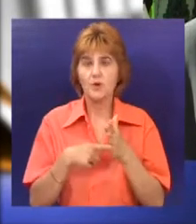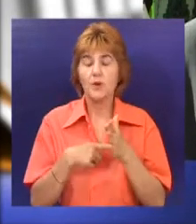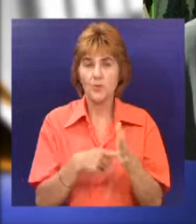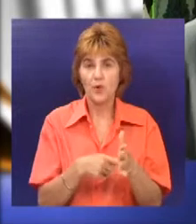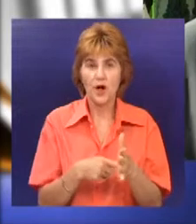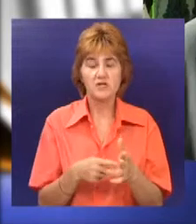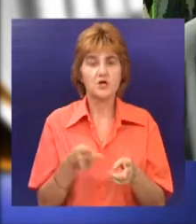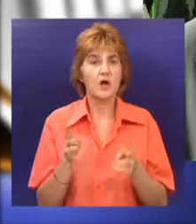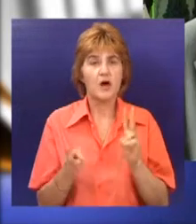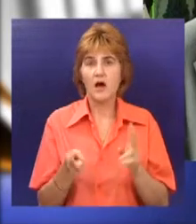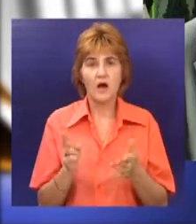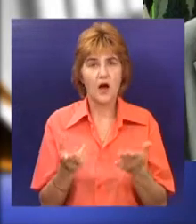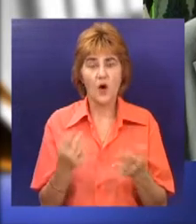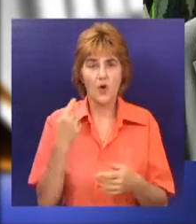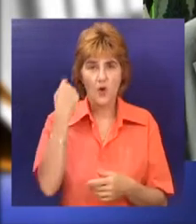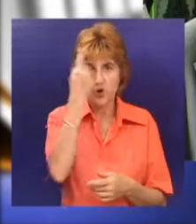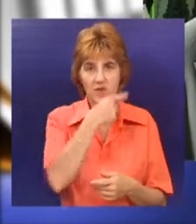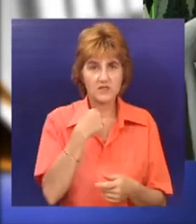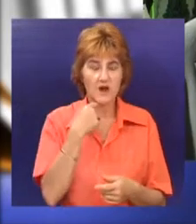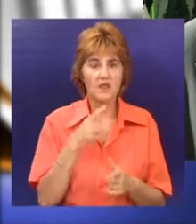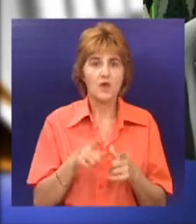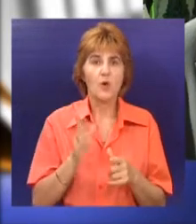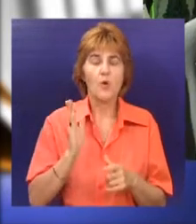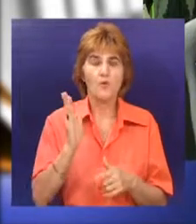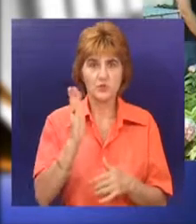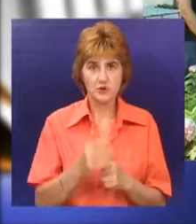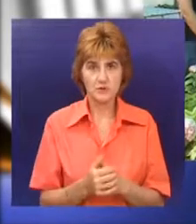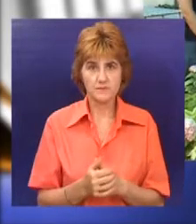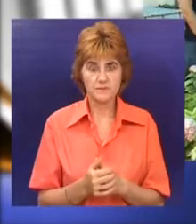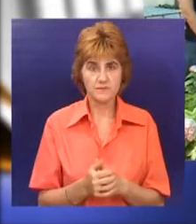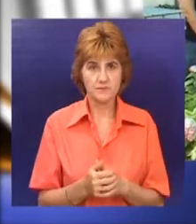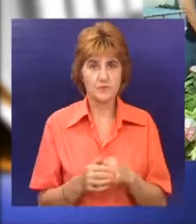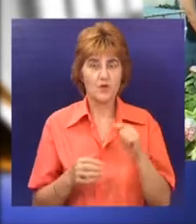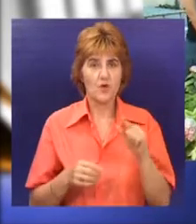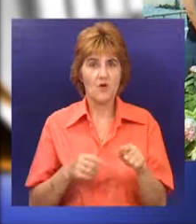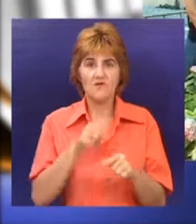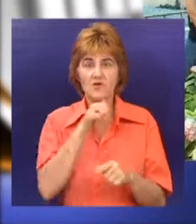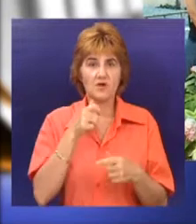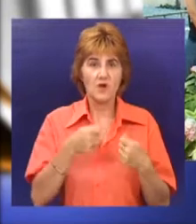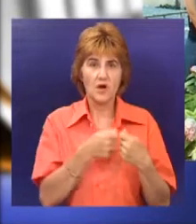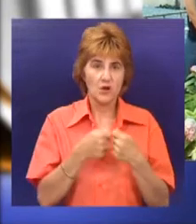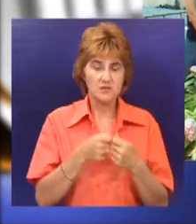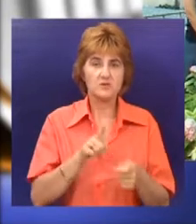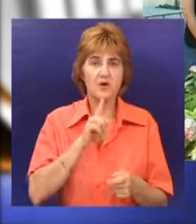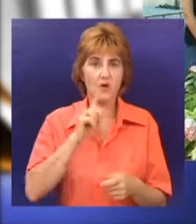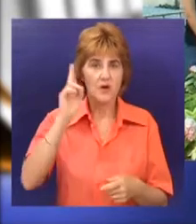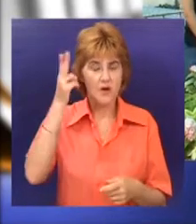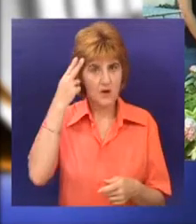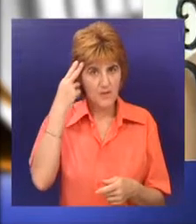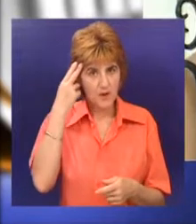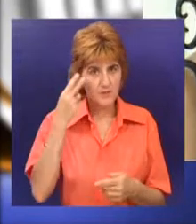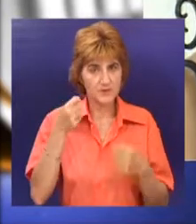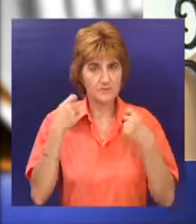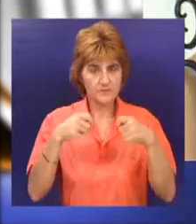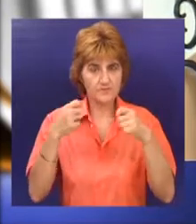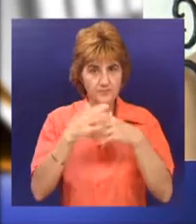ukaže kako će, da pokaže kako će izgledati budućnost kod nas. Pokret Gorana Vojvodine je ekološka organizacija koja je prepoznala